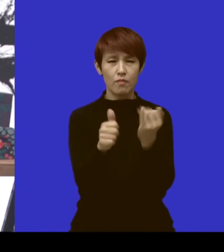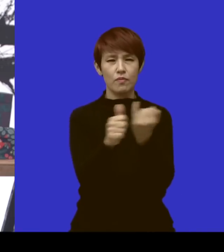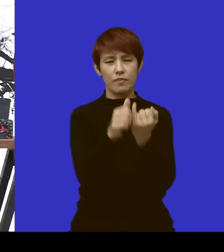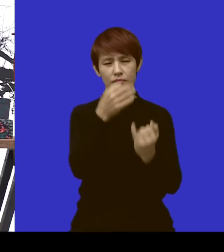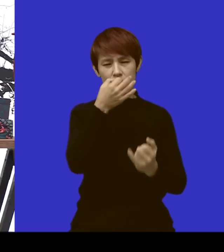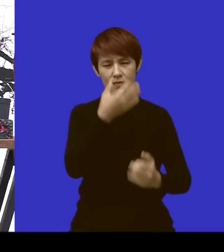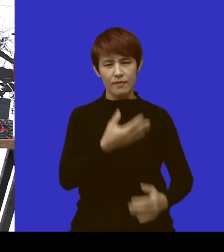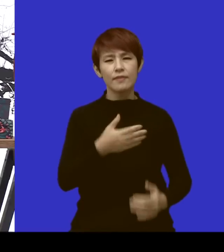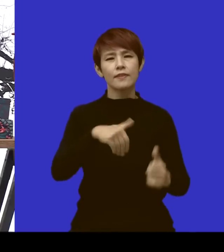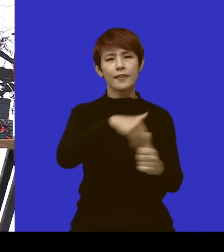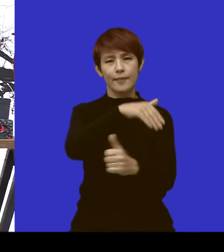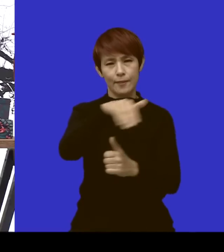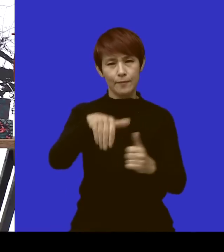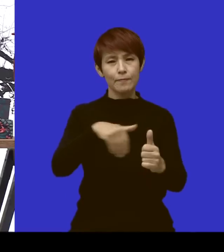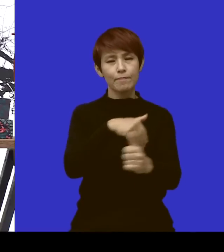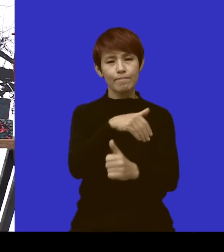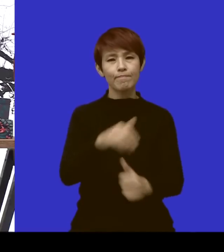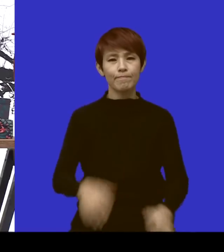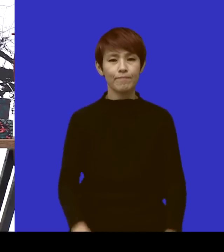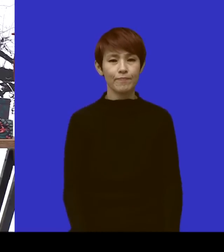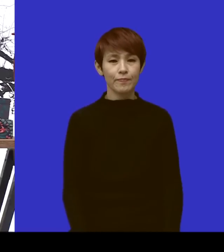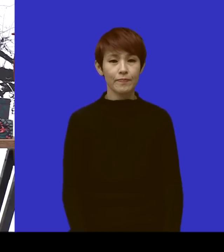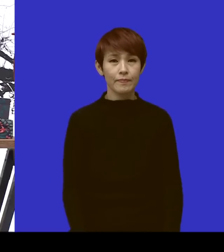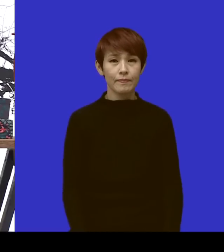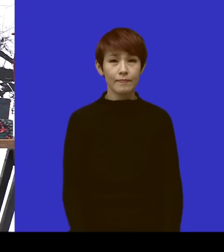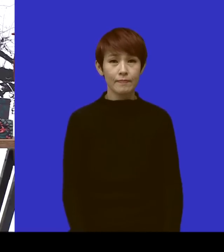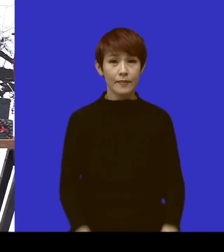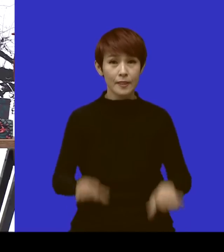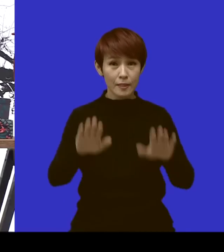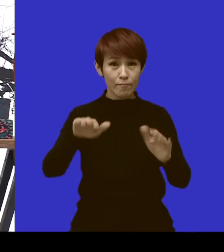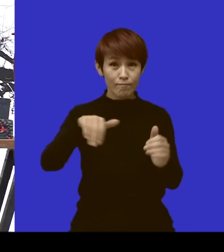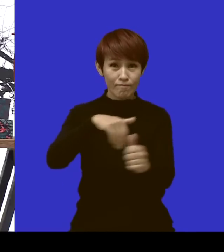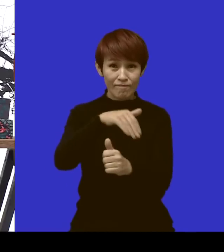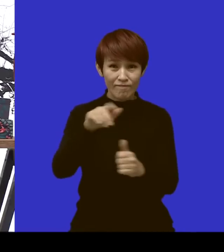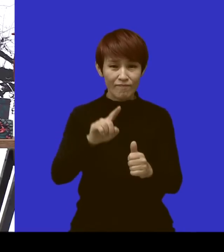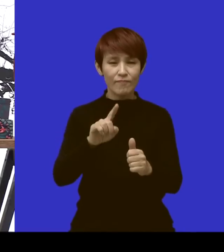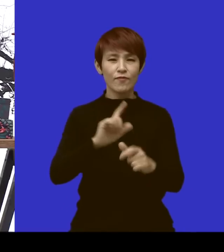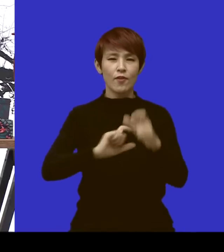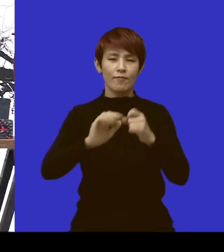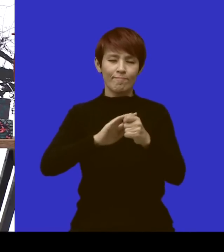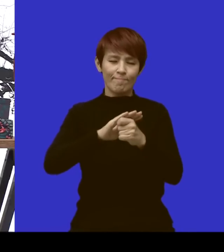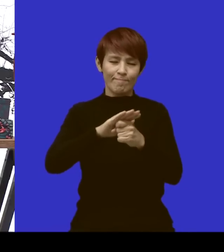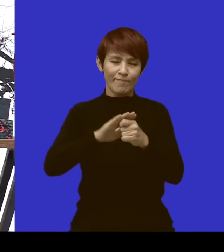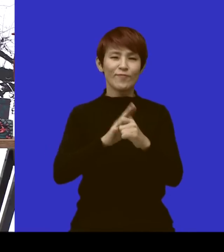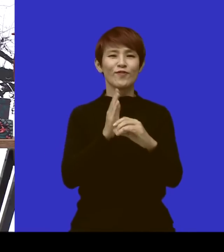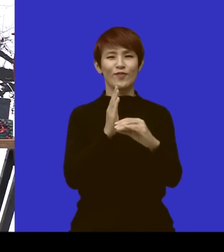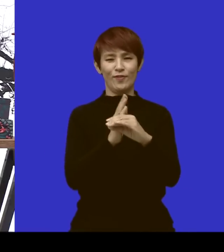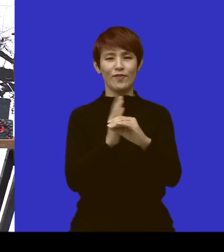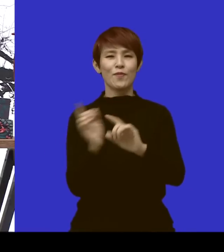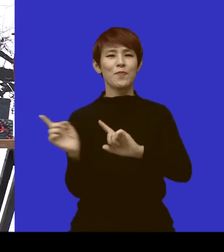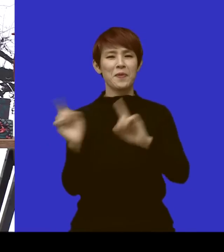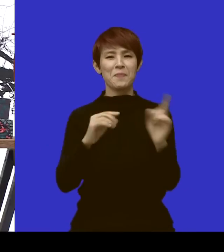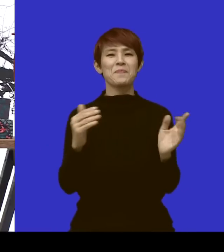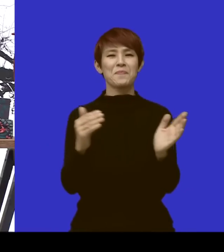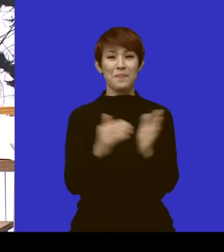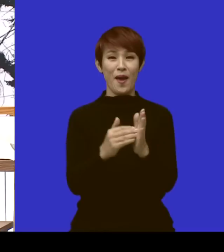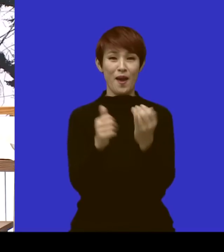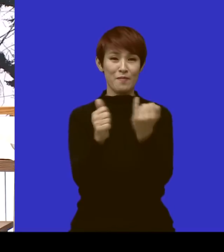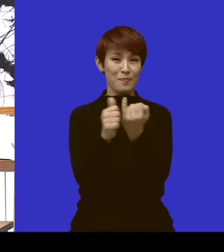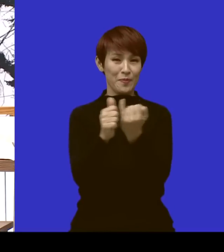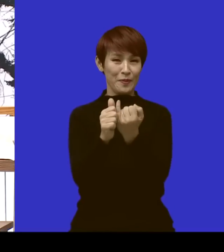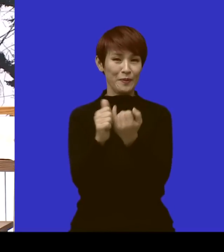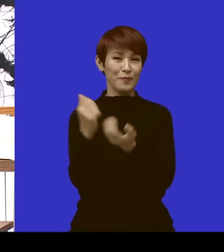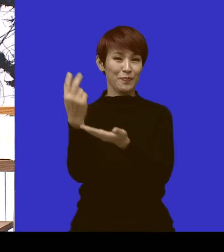보내셨다고 합니다. 네, 지금은 정말 연애 때보다 더 사랑하고 계시는, 그렇게 회복하셨다는 두 분을